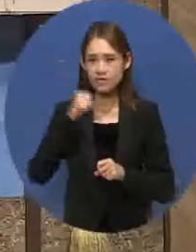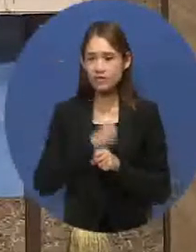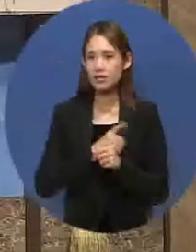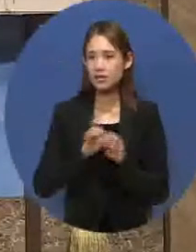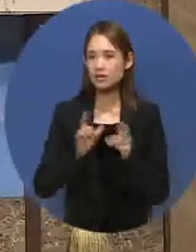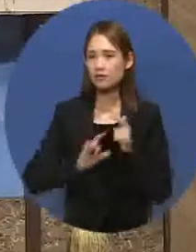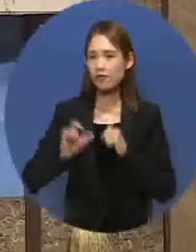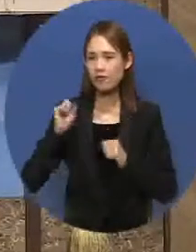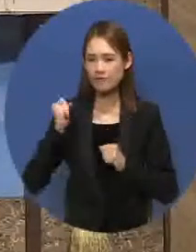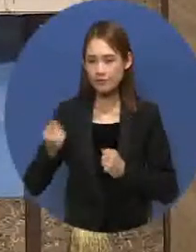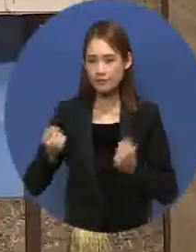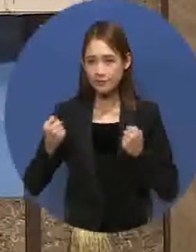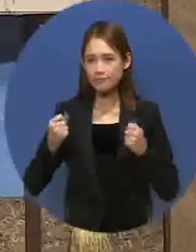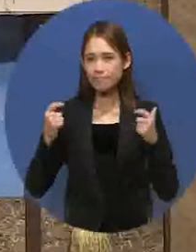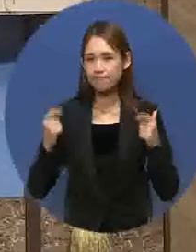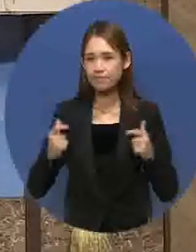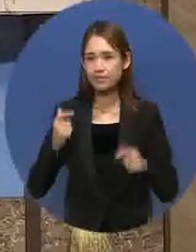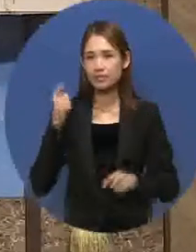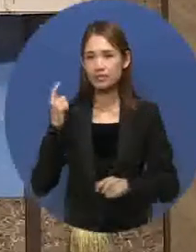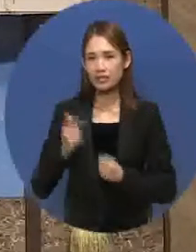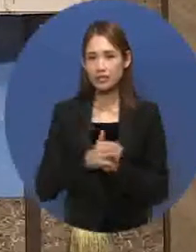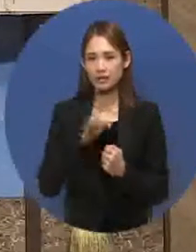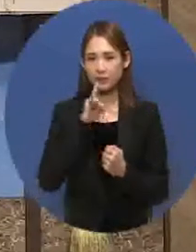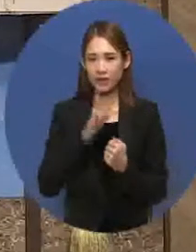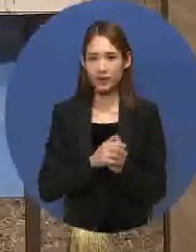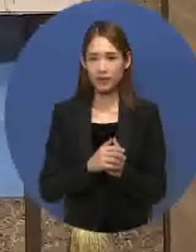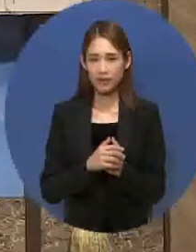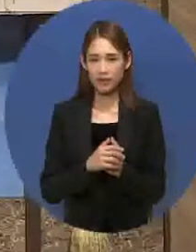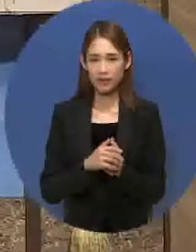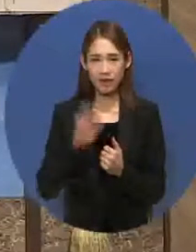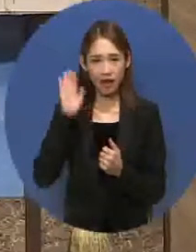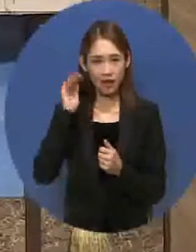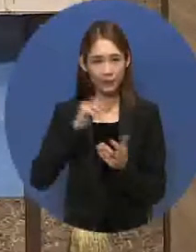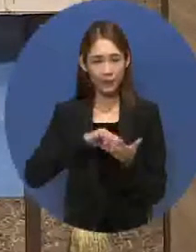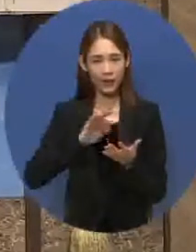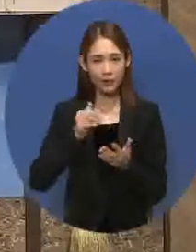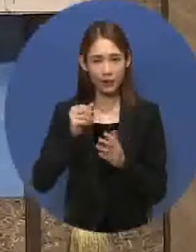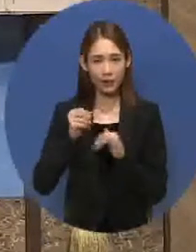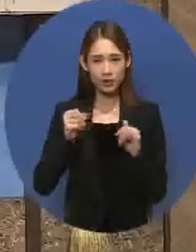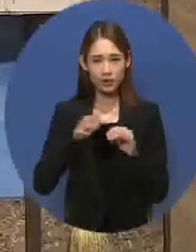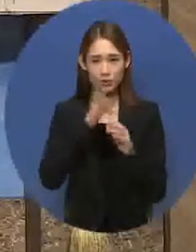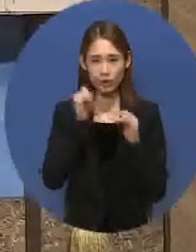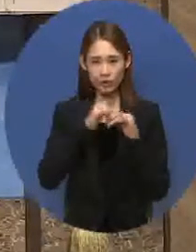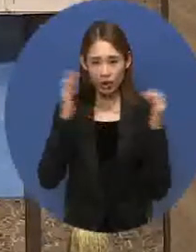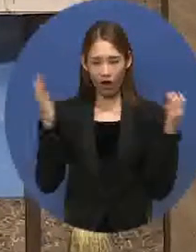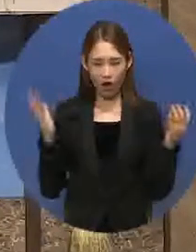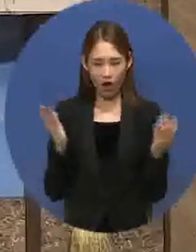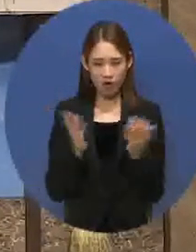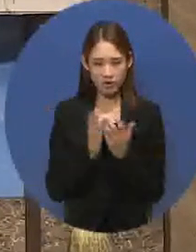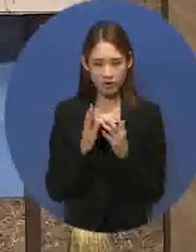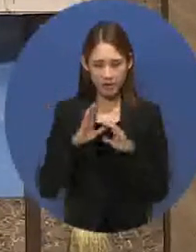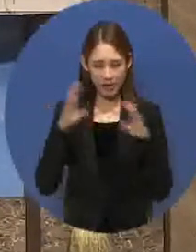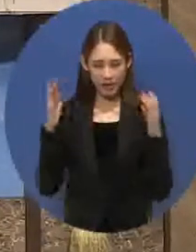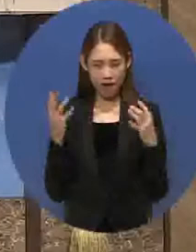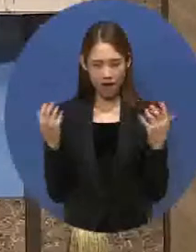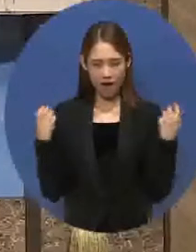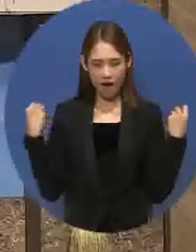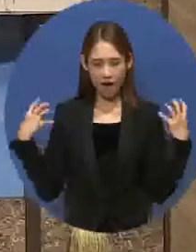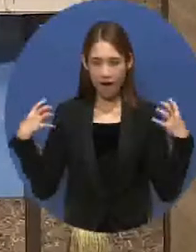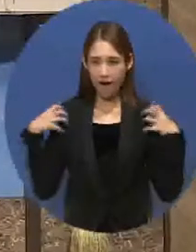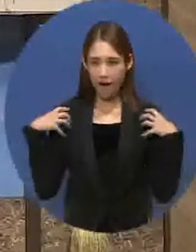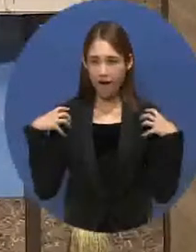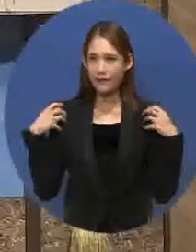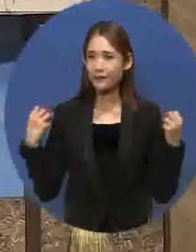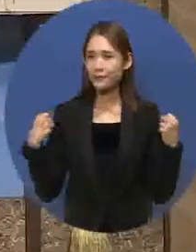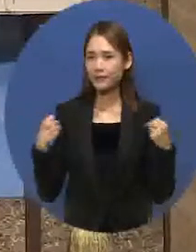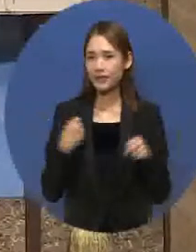있고 반영이 되기가 쉽기 때문에 네. 앞으로 850만 노인 전체를 등에 업고 노인 복지